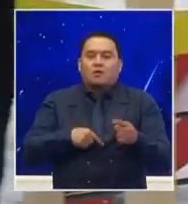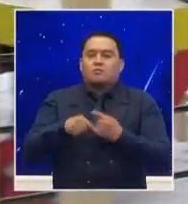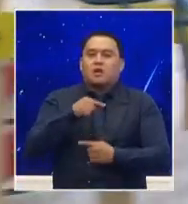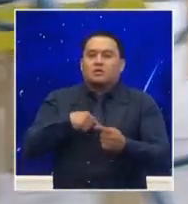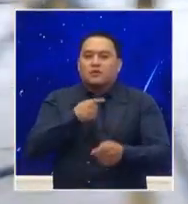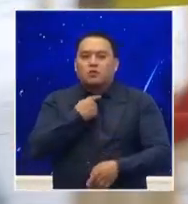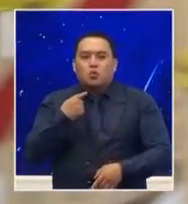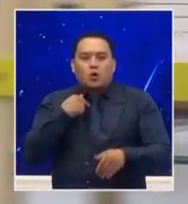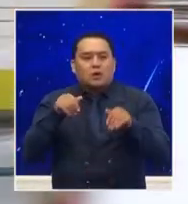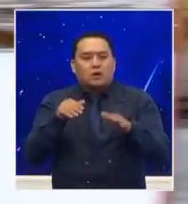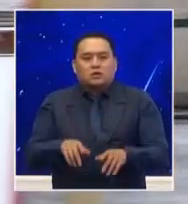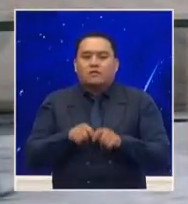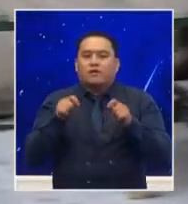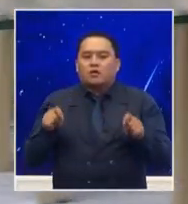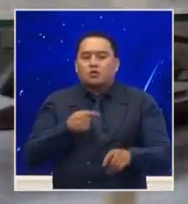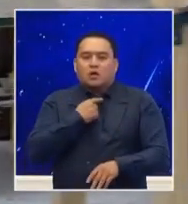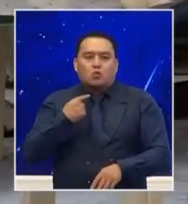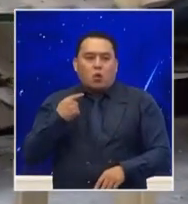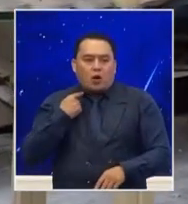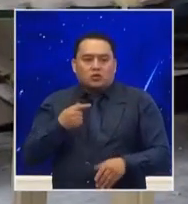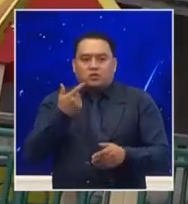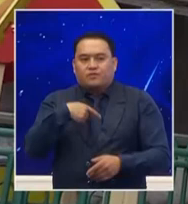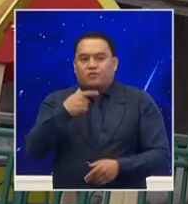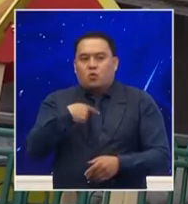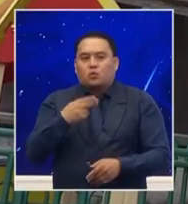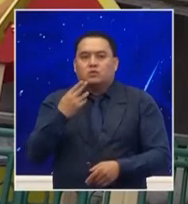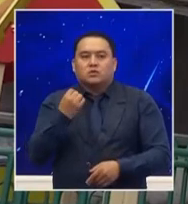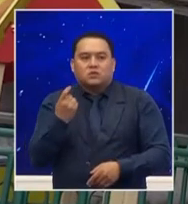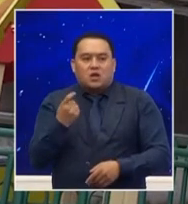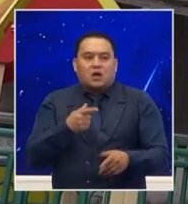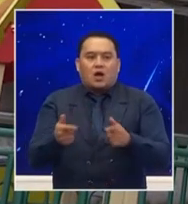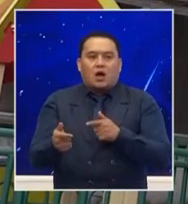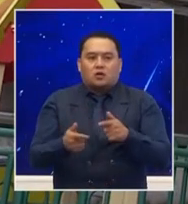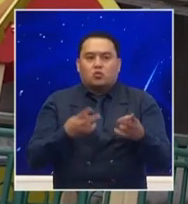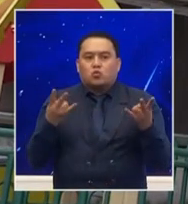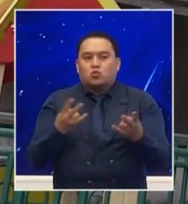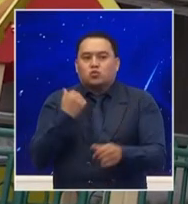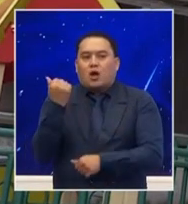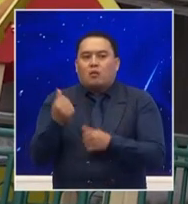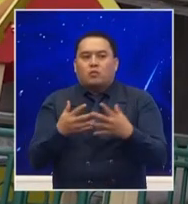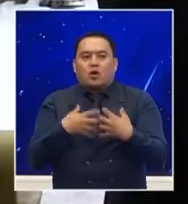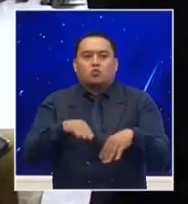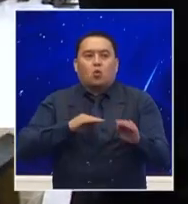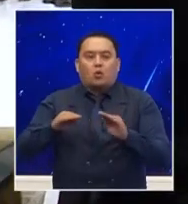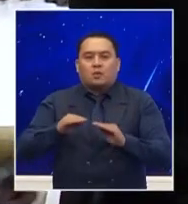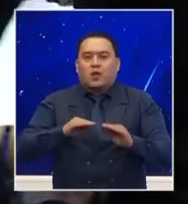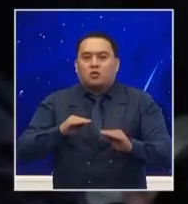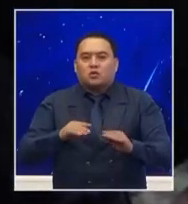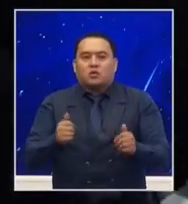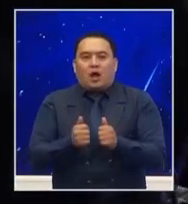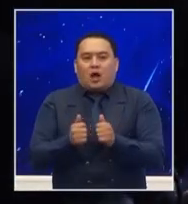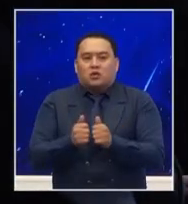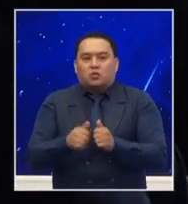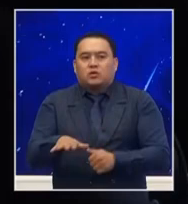предприниматели Талдыкургана решили открыть в областном центре свой цех, где будут изготавливать необходимое оборудование для благоустройства